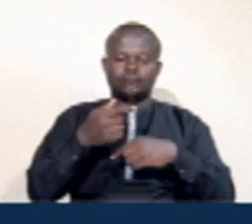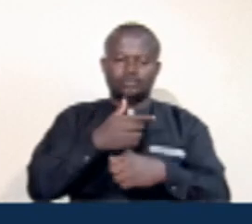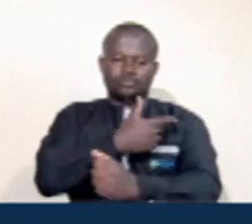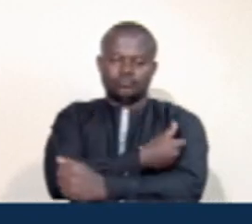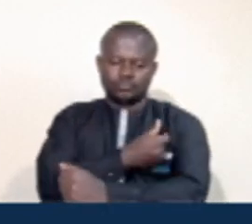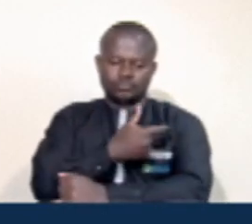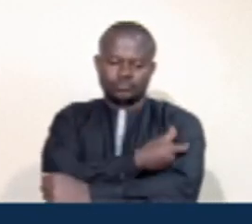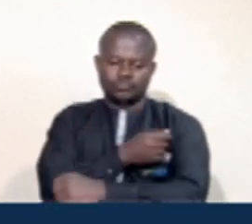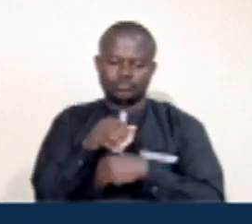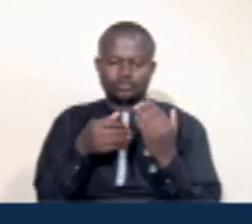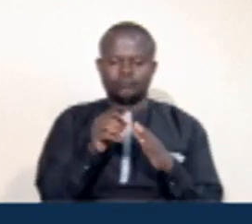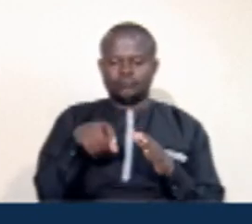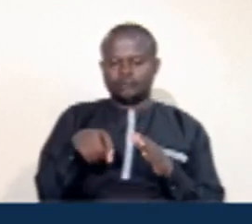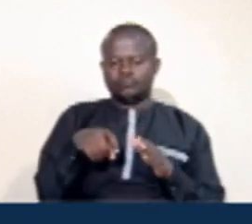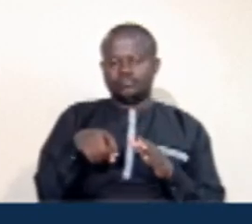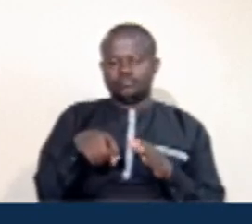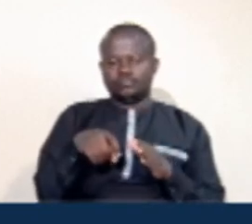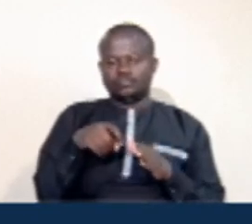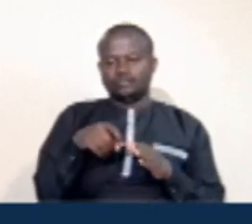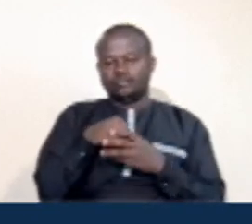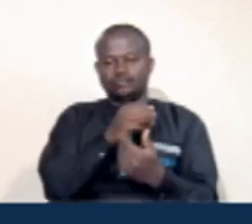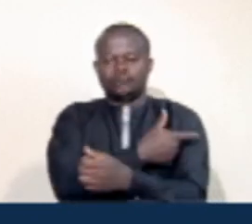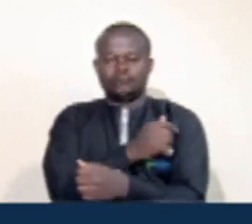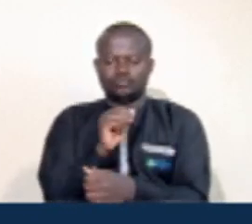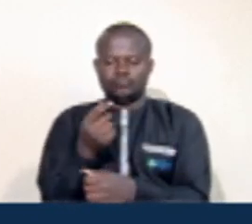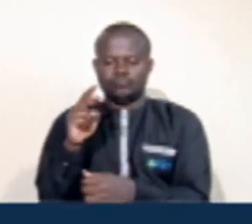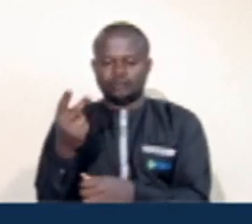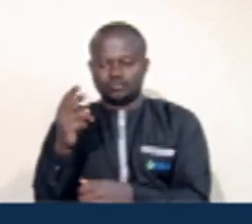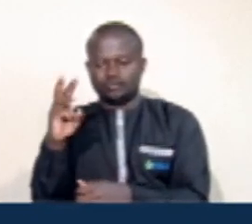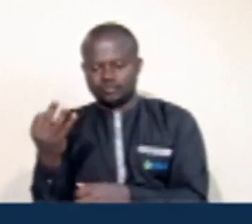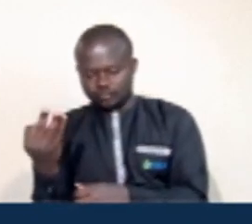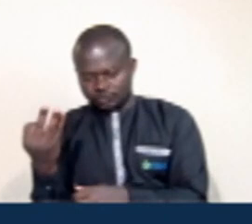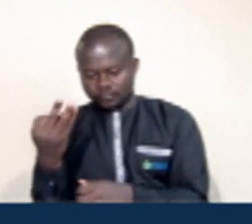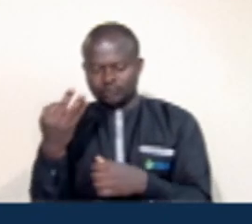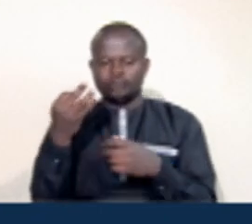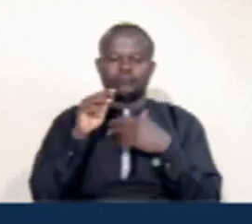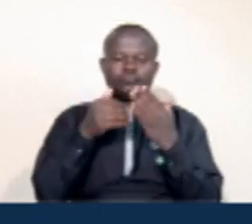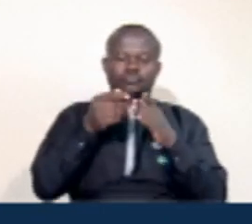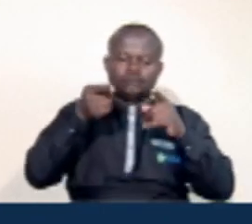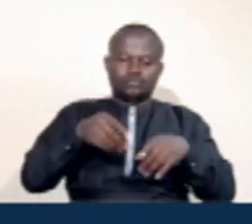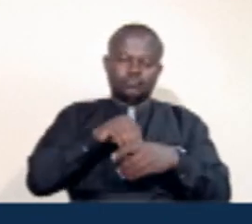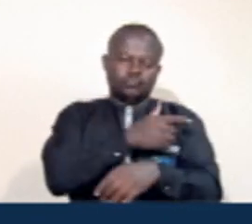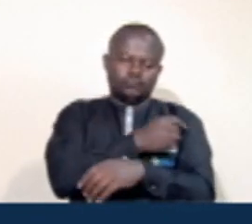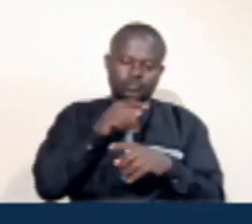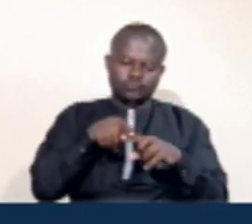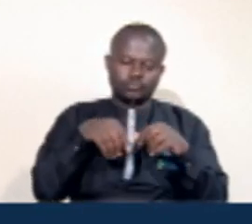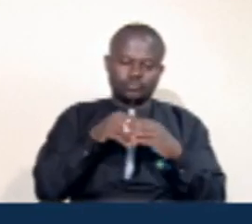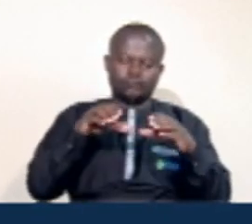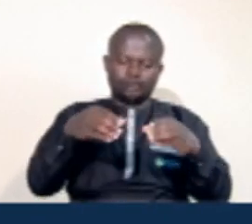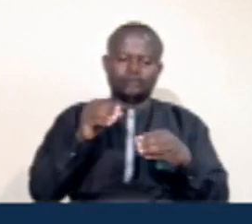kwikingiza birakenewe yaba urukingo rwa mbere rwa kabiri n'urwa gatatu ku banyu bageze igihe cyo gukingirwa bitewe n'icyiciro